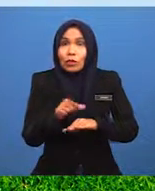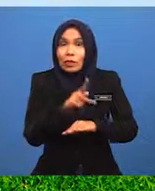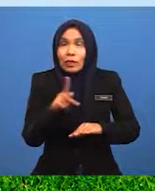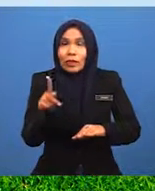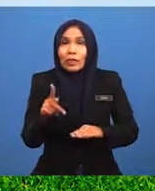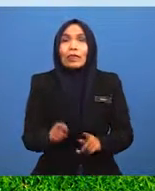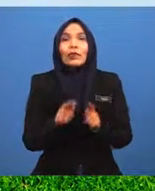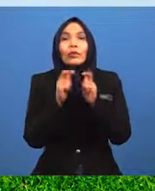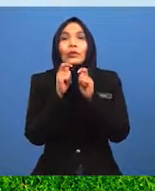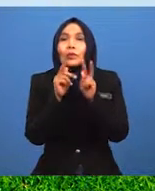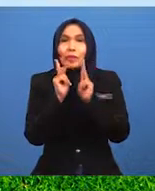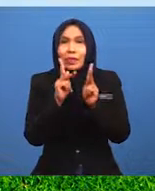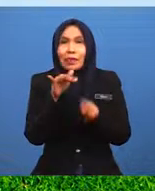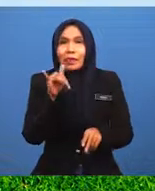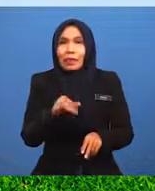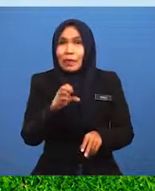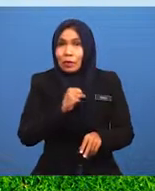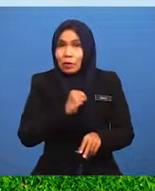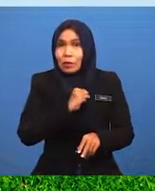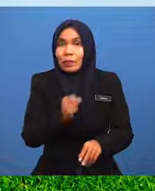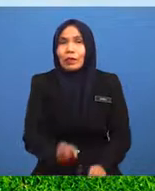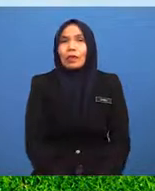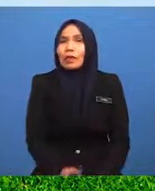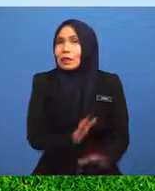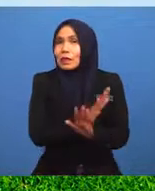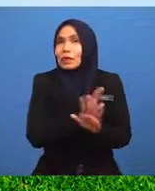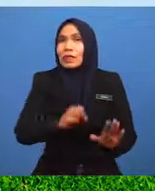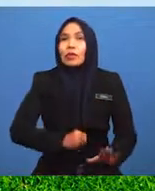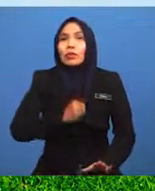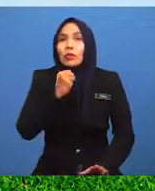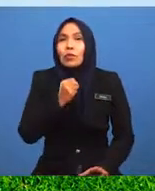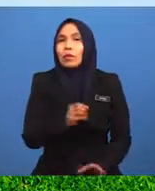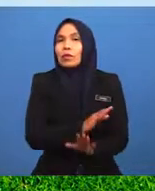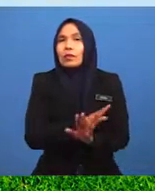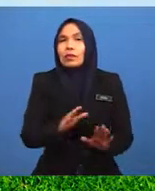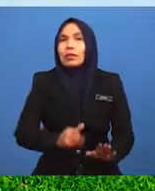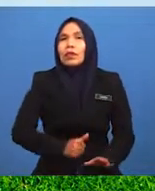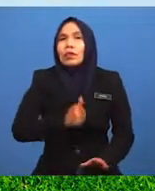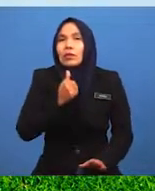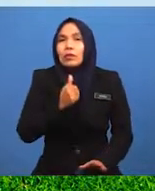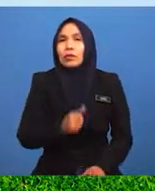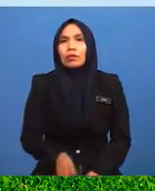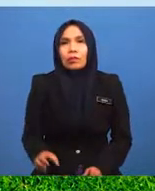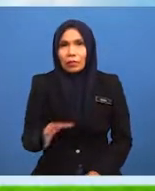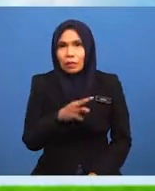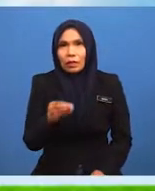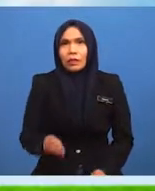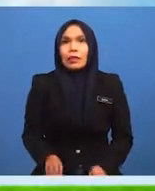tutur kata yang bersopan, tidak sombong, tidak angkuh dan